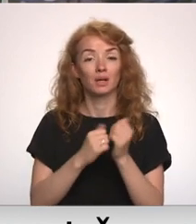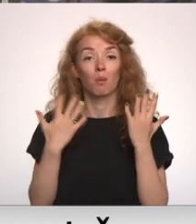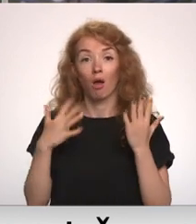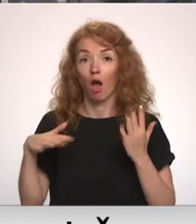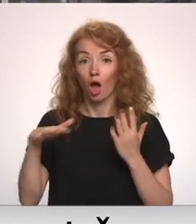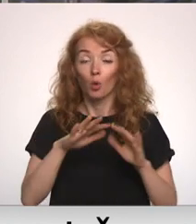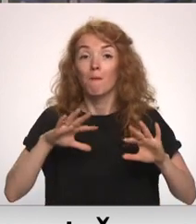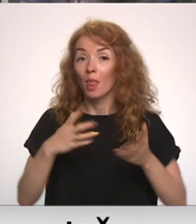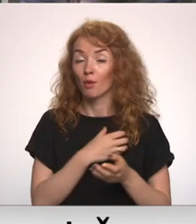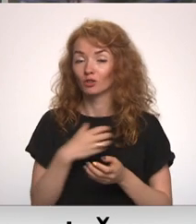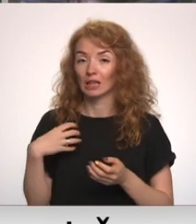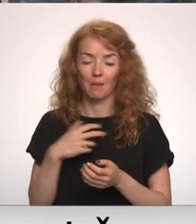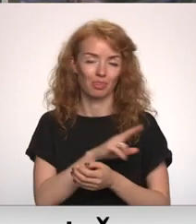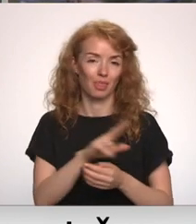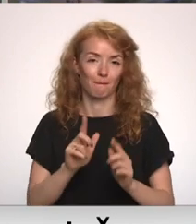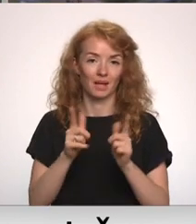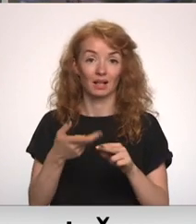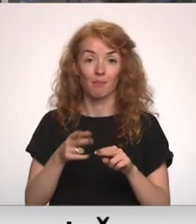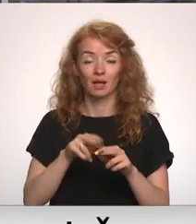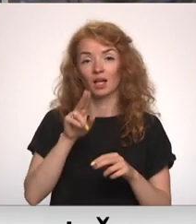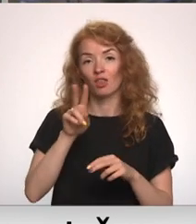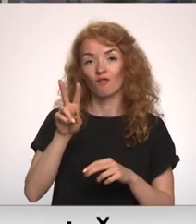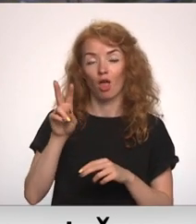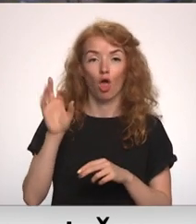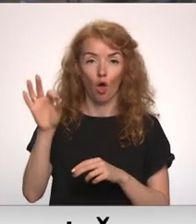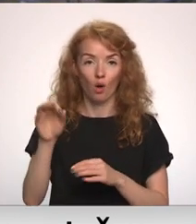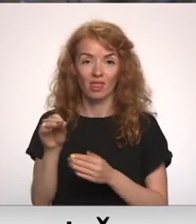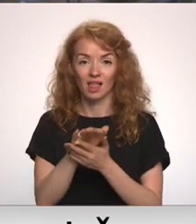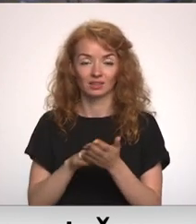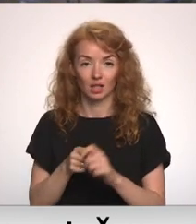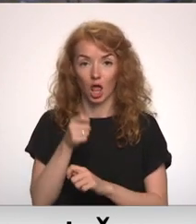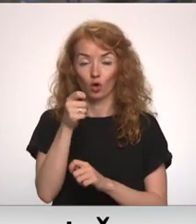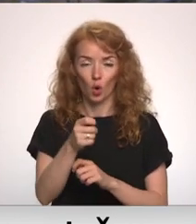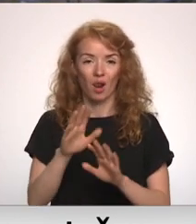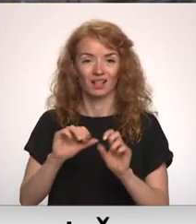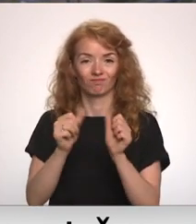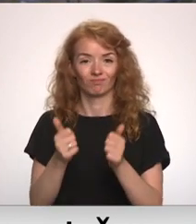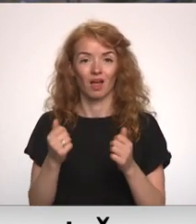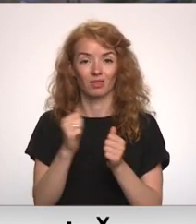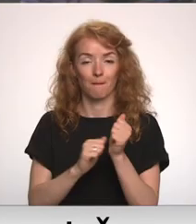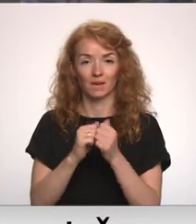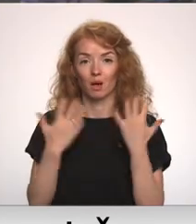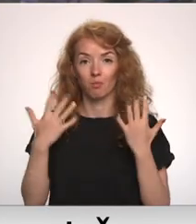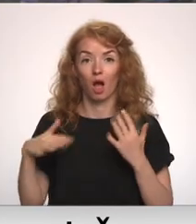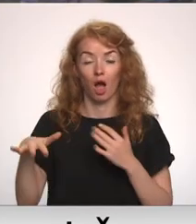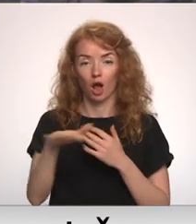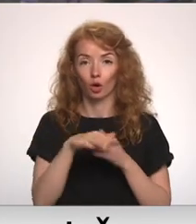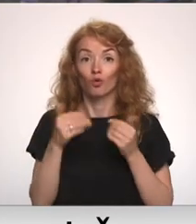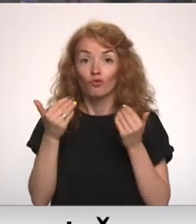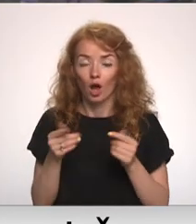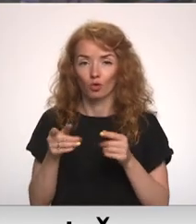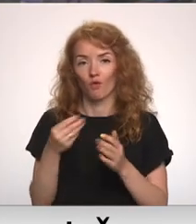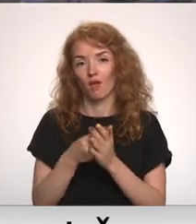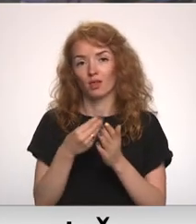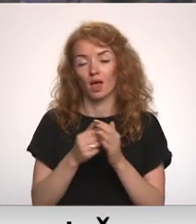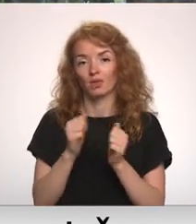nepiekrīt pašvaldība, tāpēc nevalstiskās organizācijas iesnieguma nepieciešamību izveidot dabas parku sākus vērtēt dabas aizsardzības